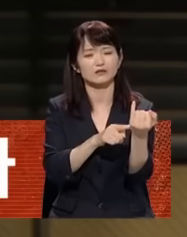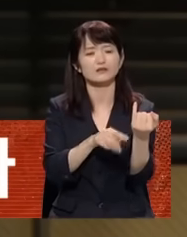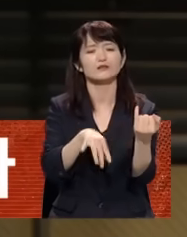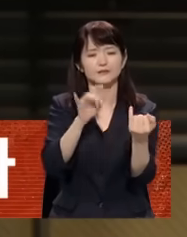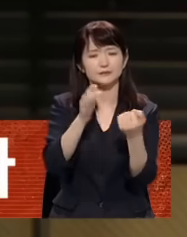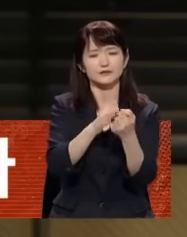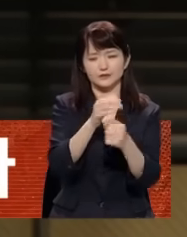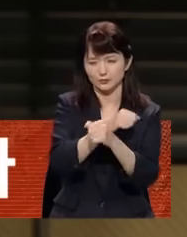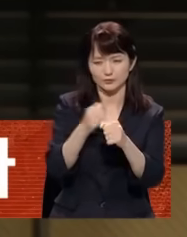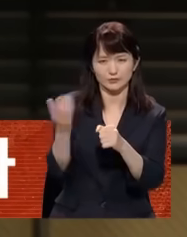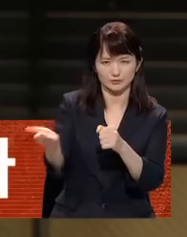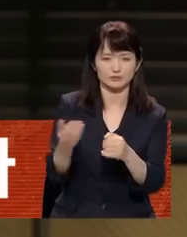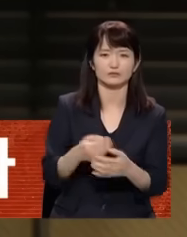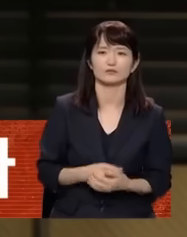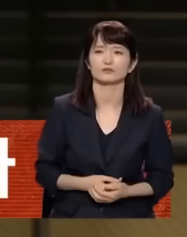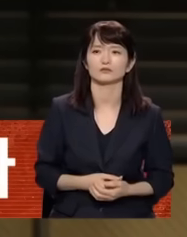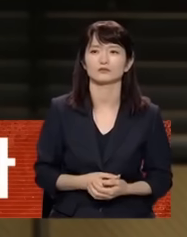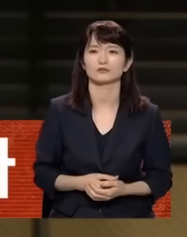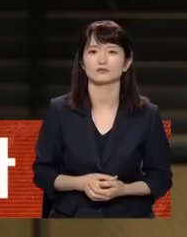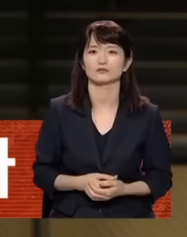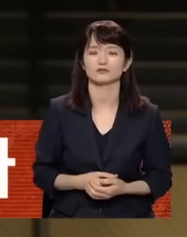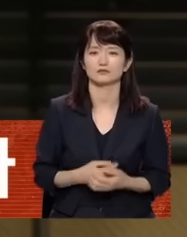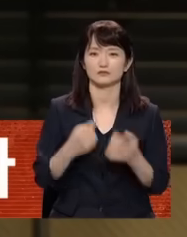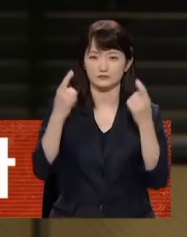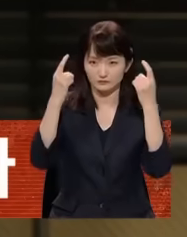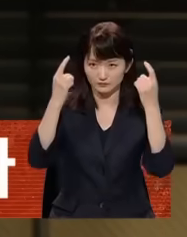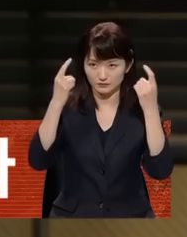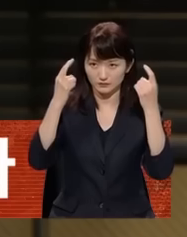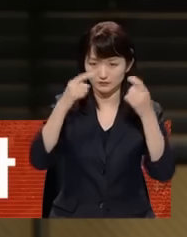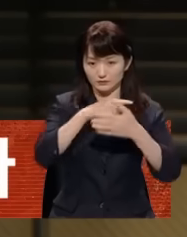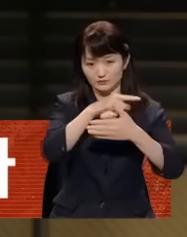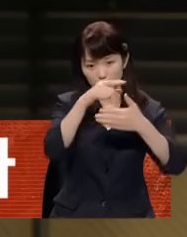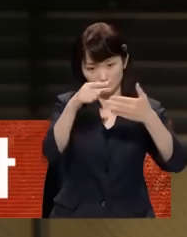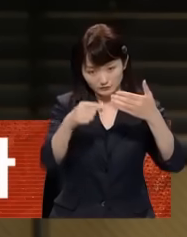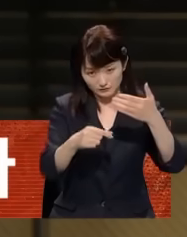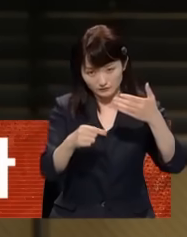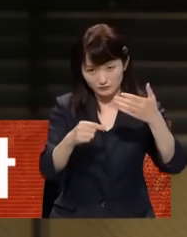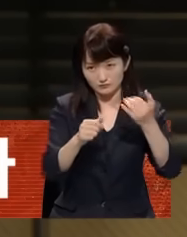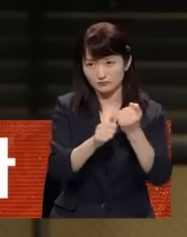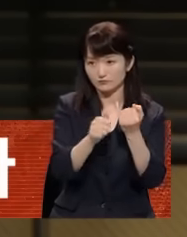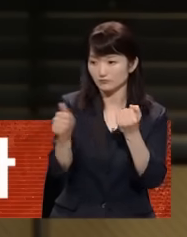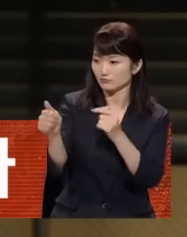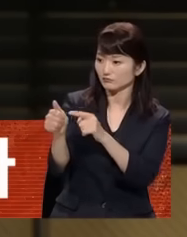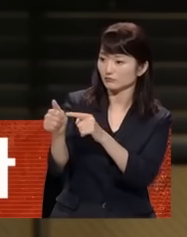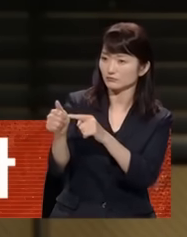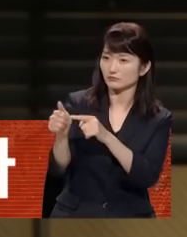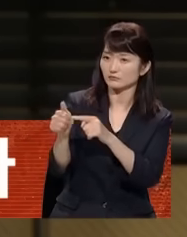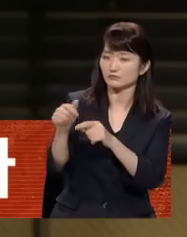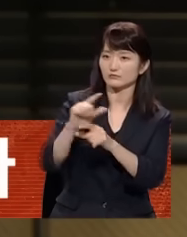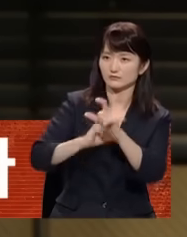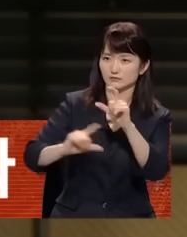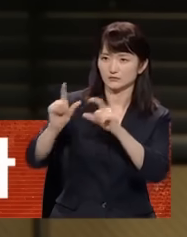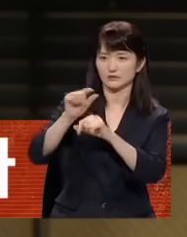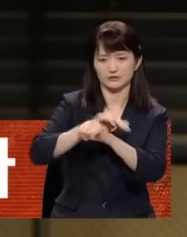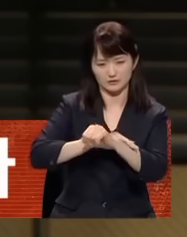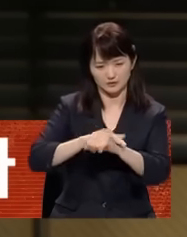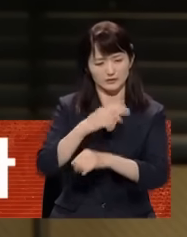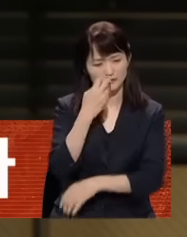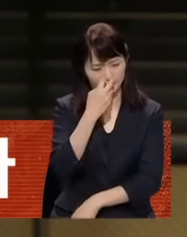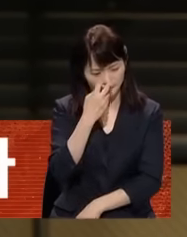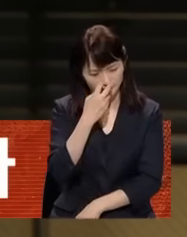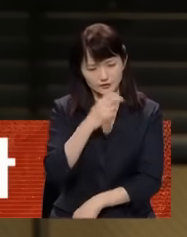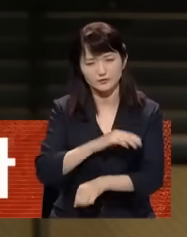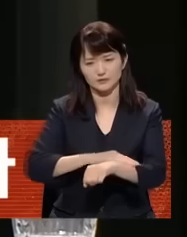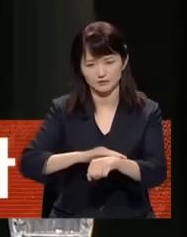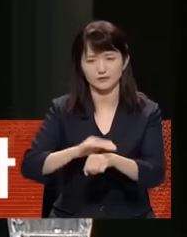했고요 그렇게 했는데 신혼여행 이후 신혼여행 일정 동안은 남편이 오히려 더 잘 챙기고 더 잘했다고 합니다